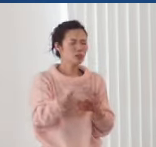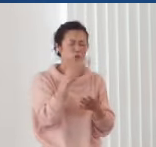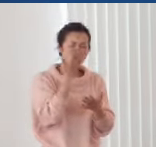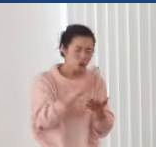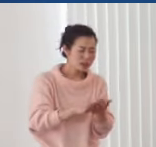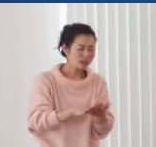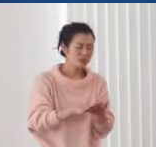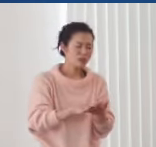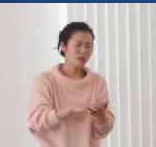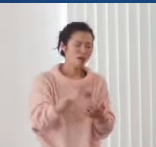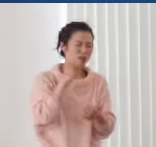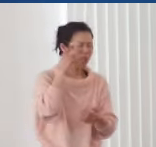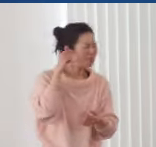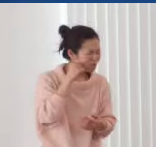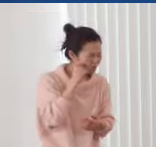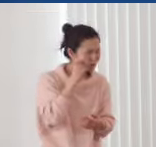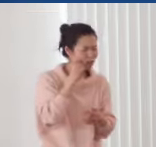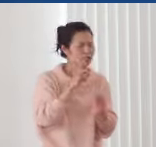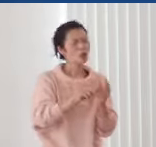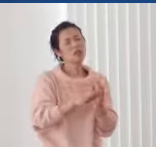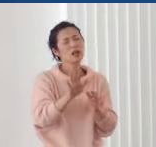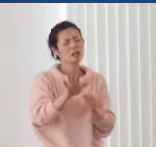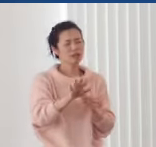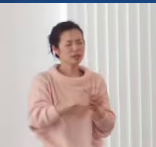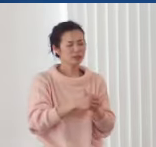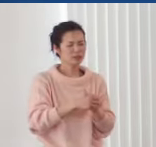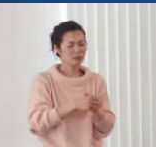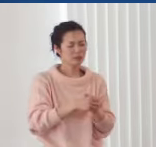もあります。でも神様、